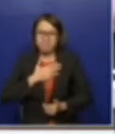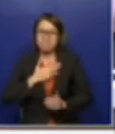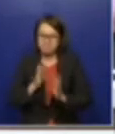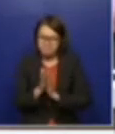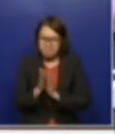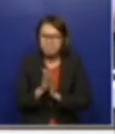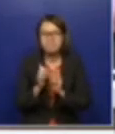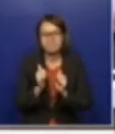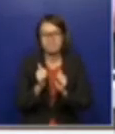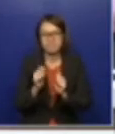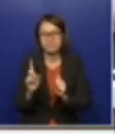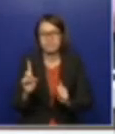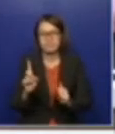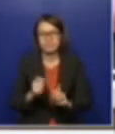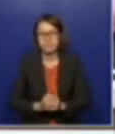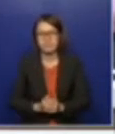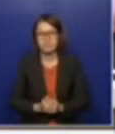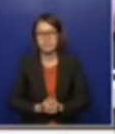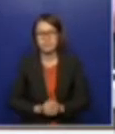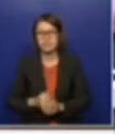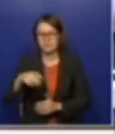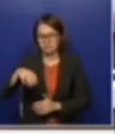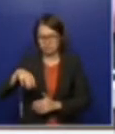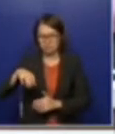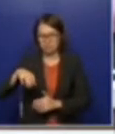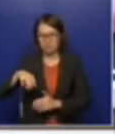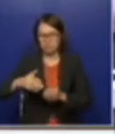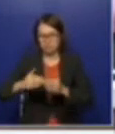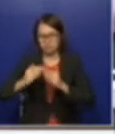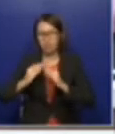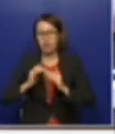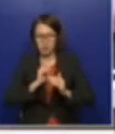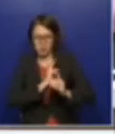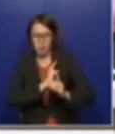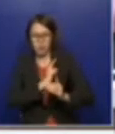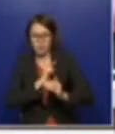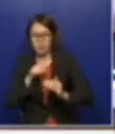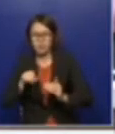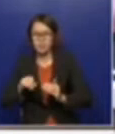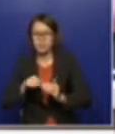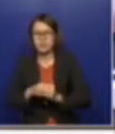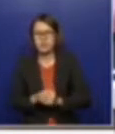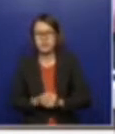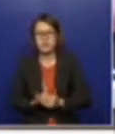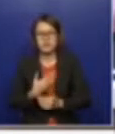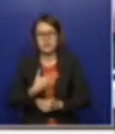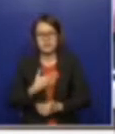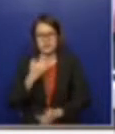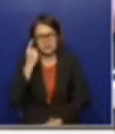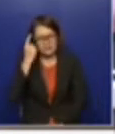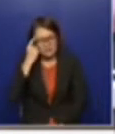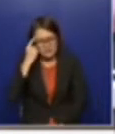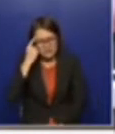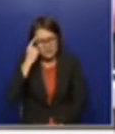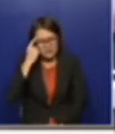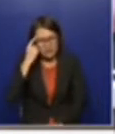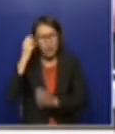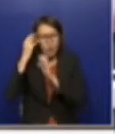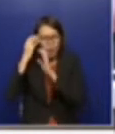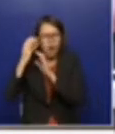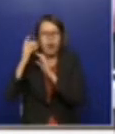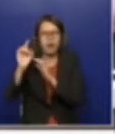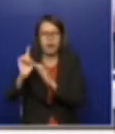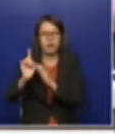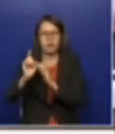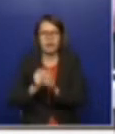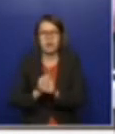ที่มีหน่วยงานขึ้นมาเพื่อที่จะรับผิดชอบแต่ผมยังมีความคาดหวังว่า